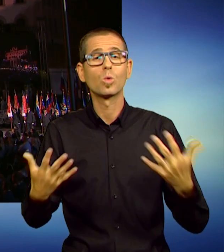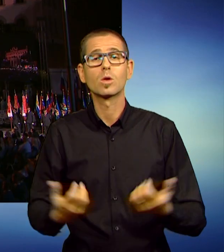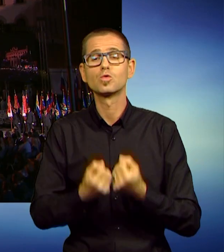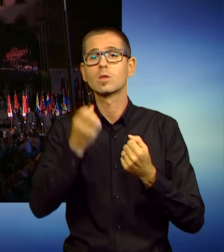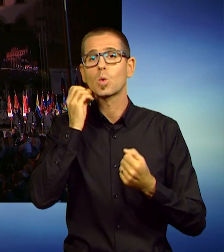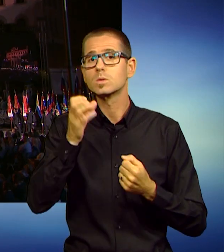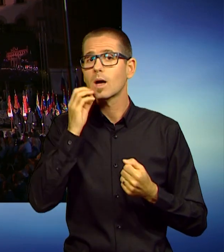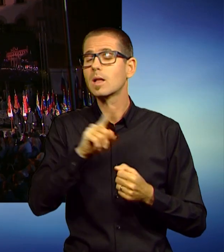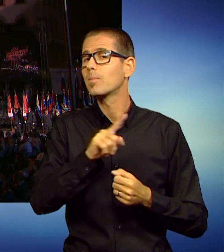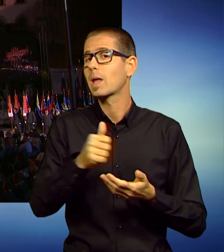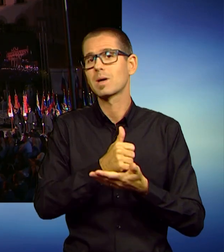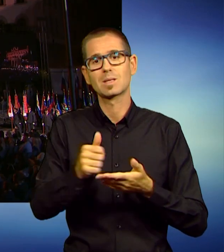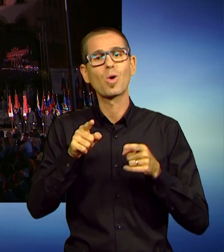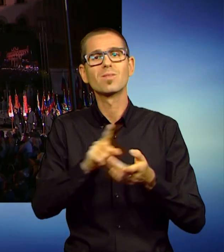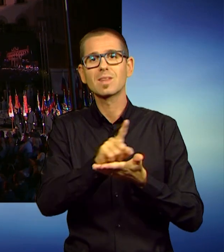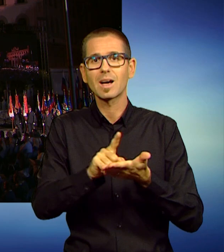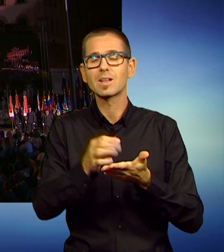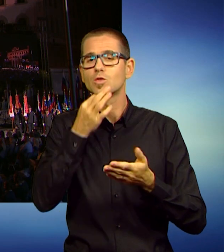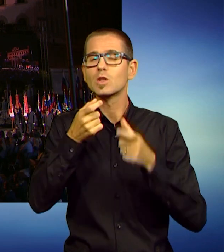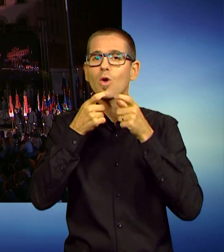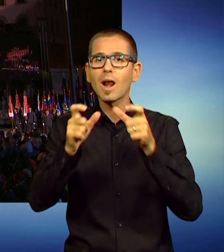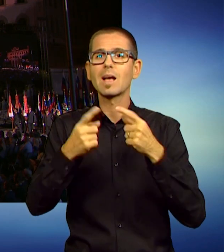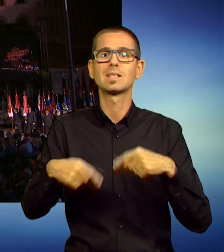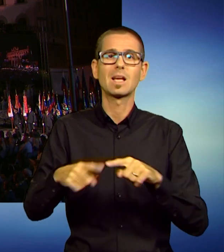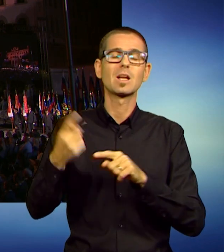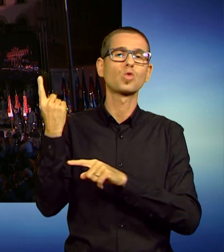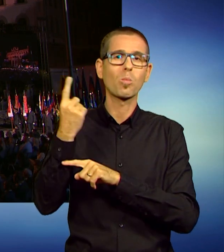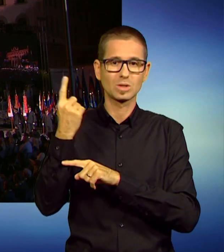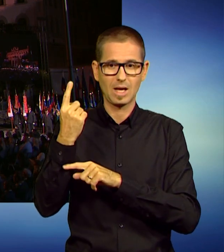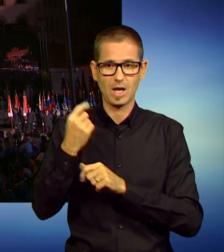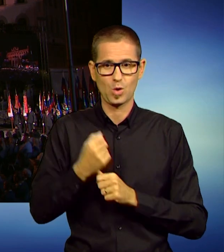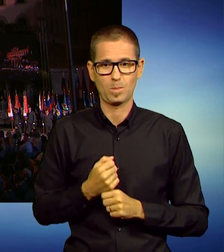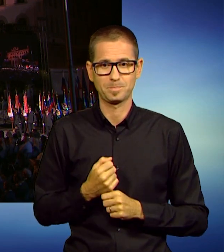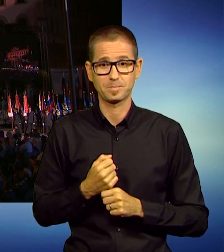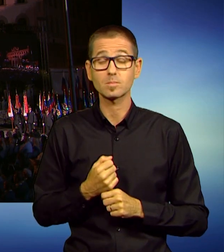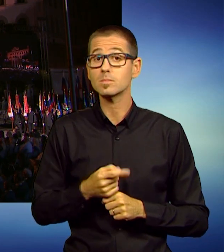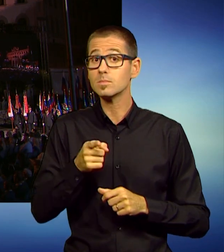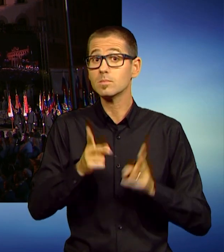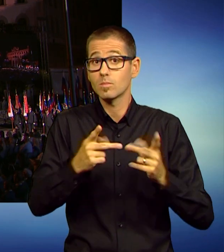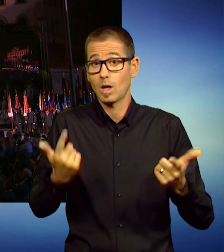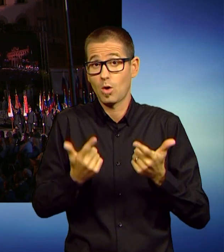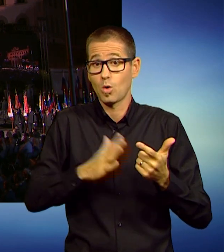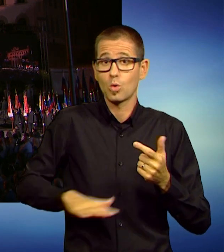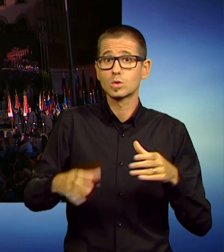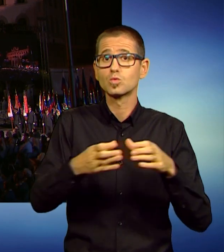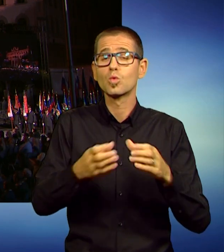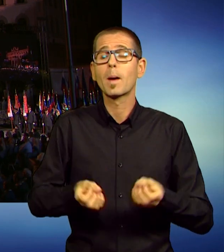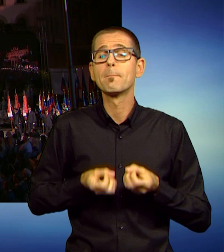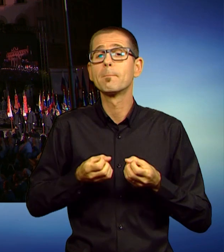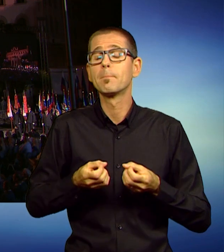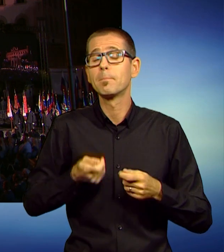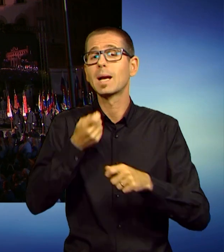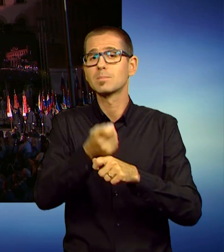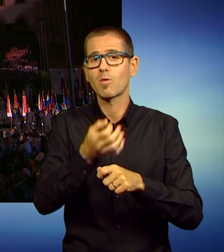dan in ne le takrat, kadar so glasni in nas opozarjajo. O tem, kako lahko vsi skupaj prispevamo k